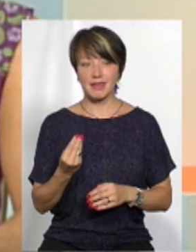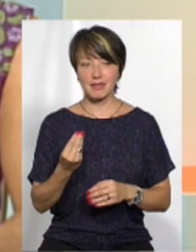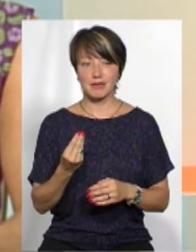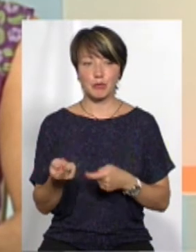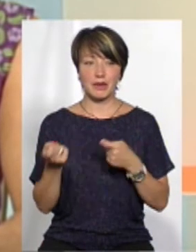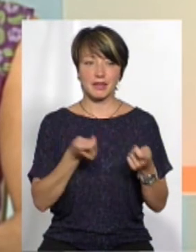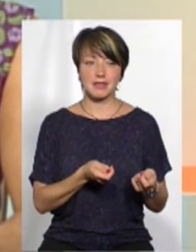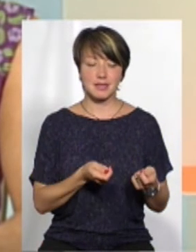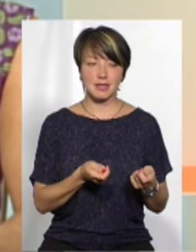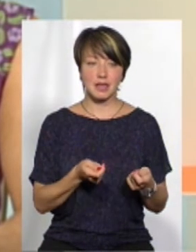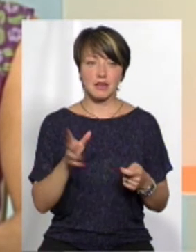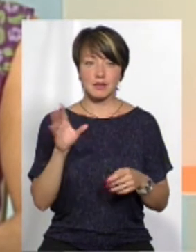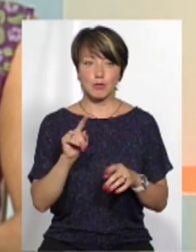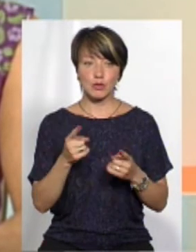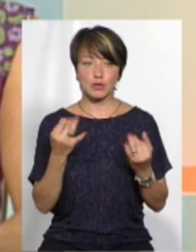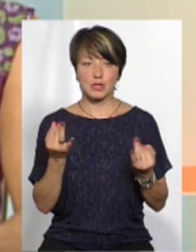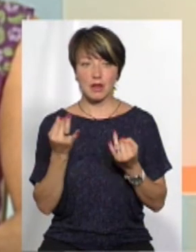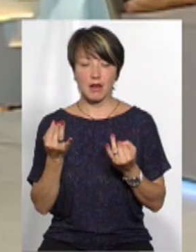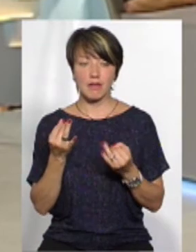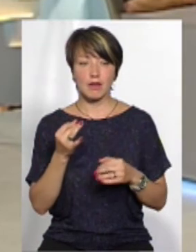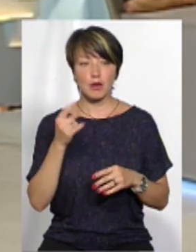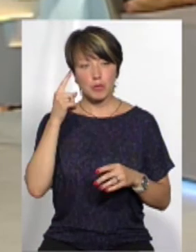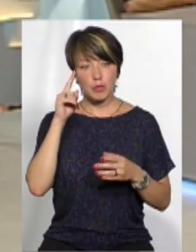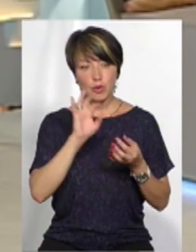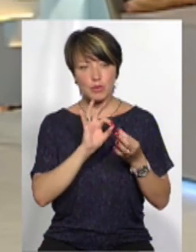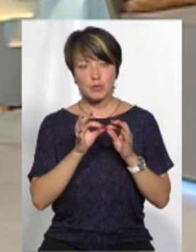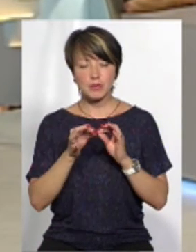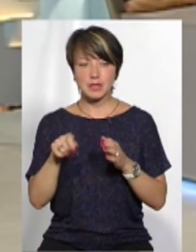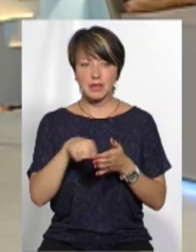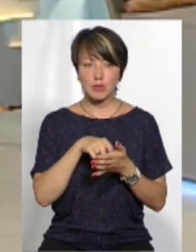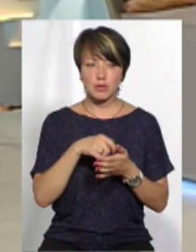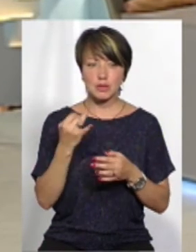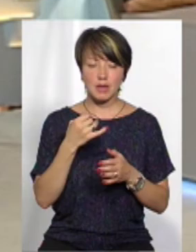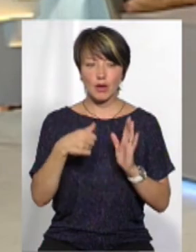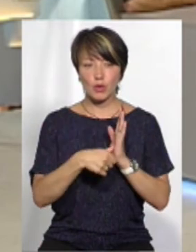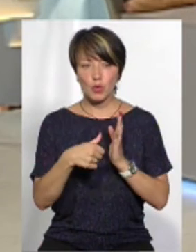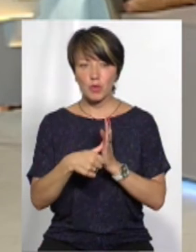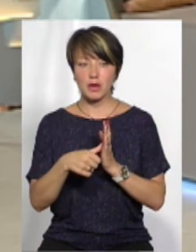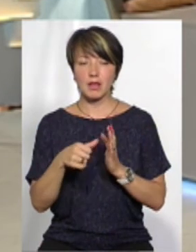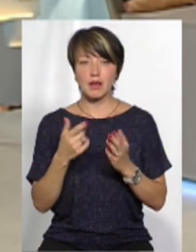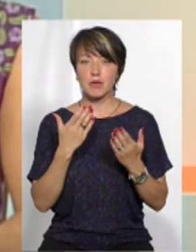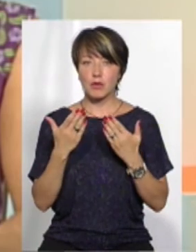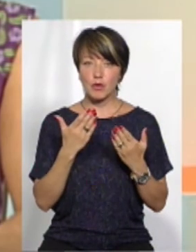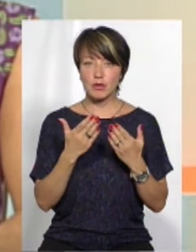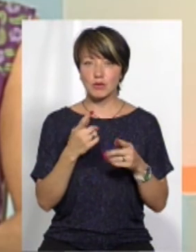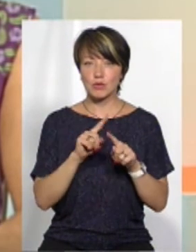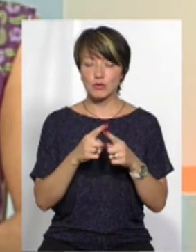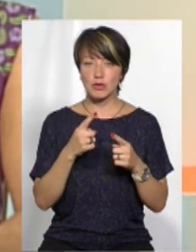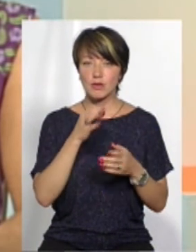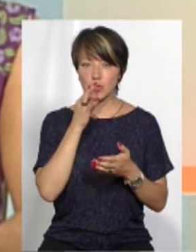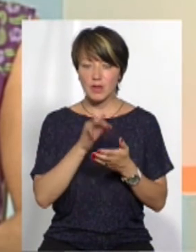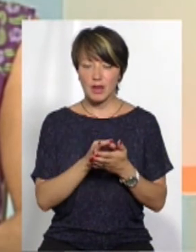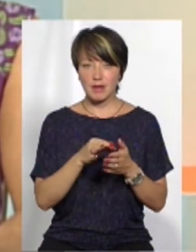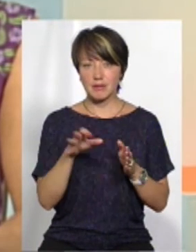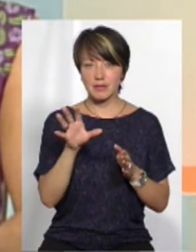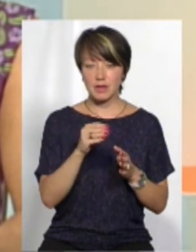вже приніс. І воно все було дуже цікаво, він продумав всякі замочки, цікаві кнопки. Тобто він підходив до фурнітури дуже